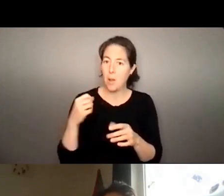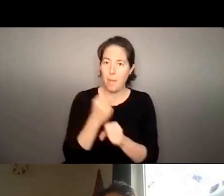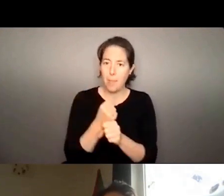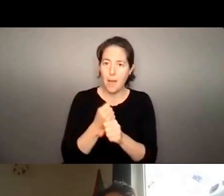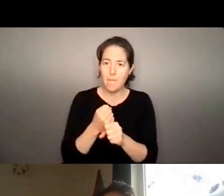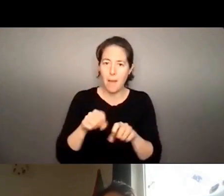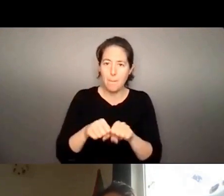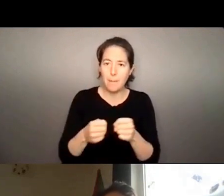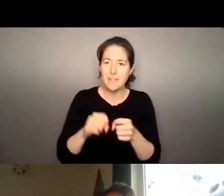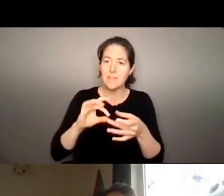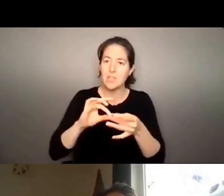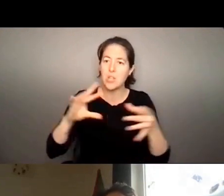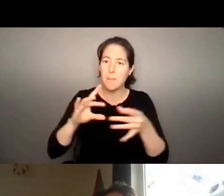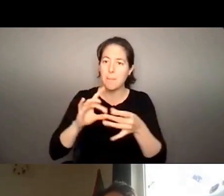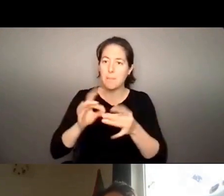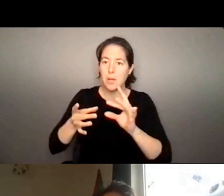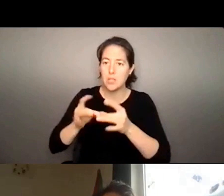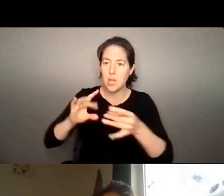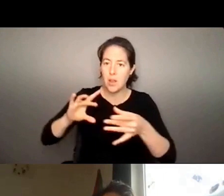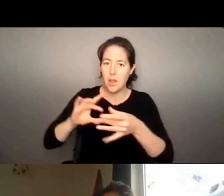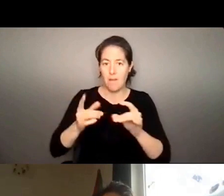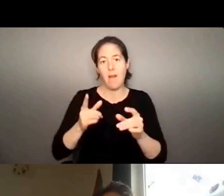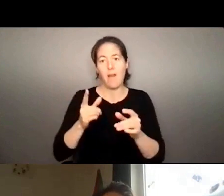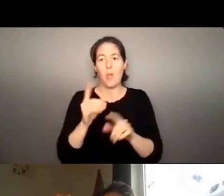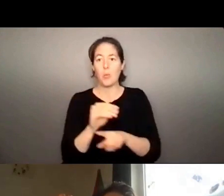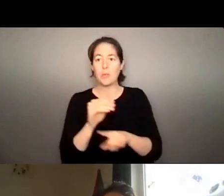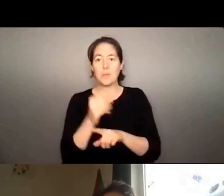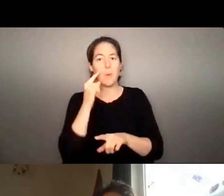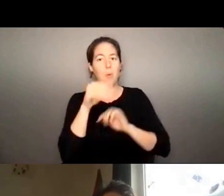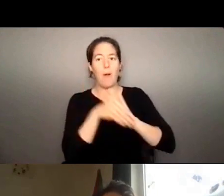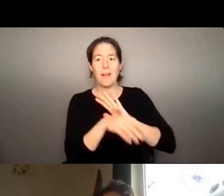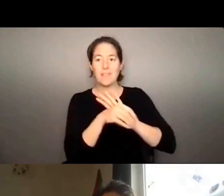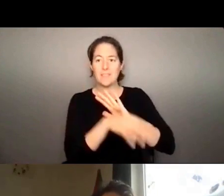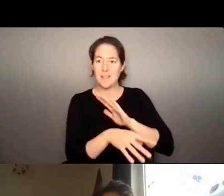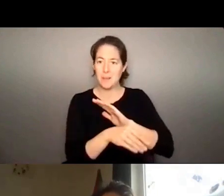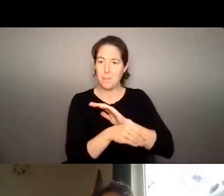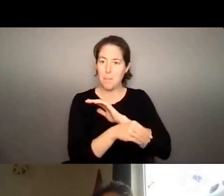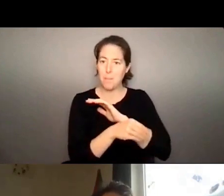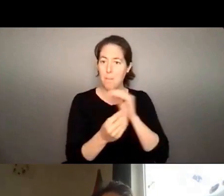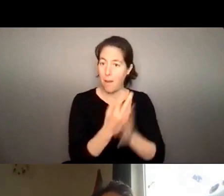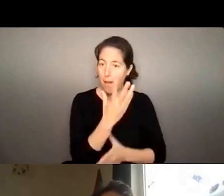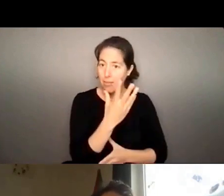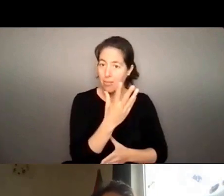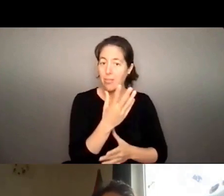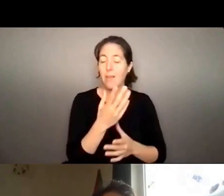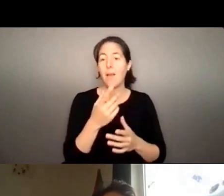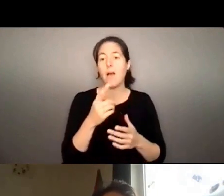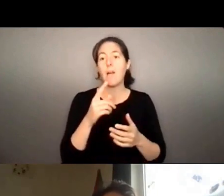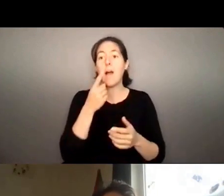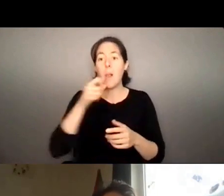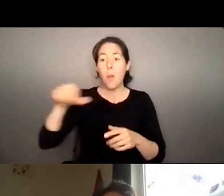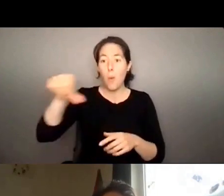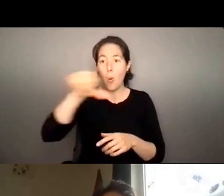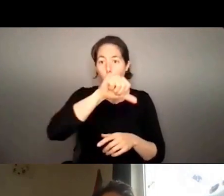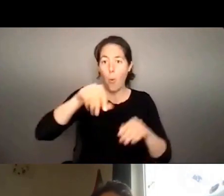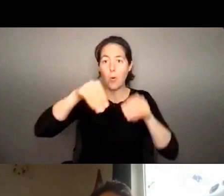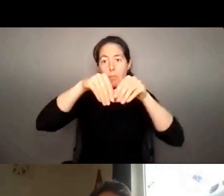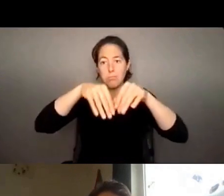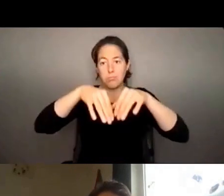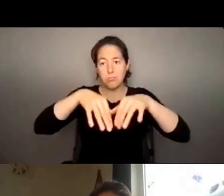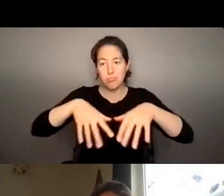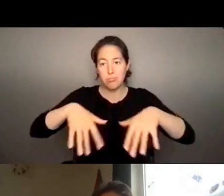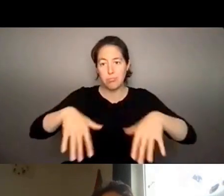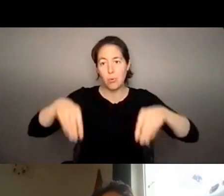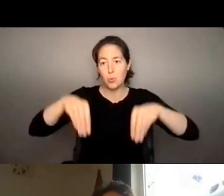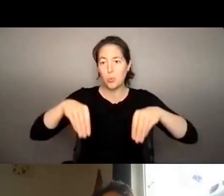qu'il brise des chaînes de carbone, il libère de la nourriture pour les racines, puis l'eau va l'amener lentement dans le sol. Encore une fois, ça va enrichir le sol, enrichir les